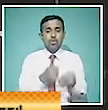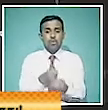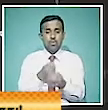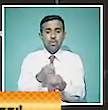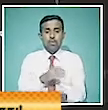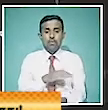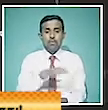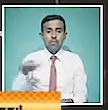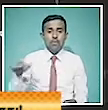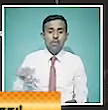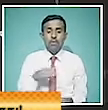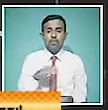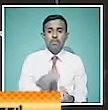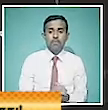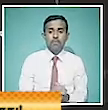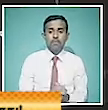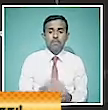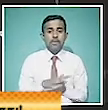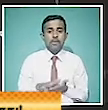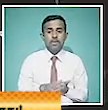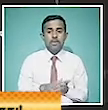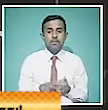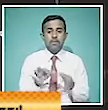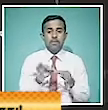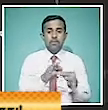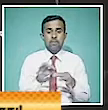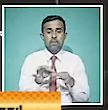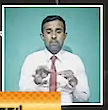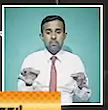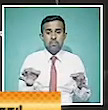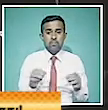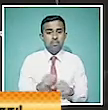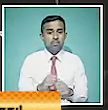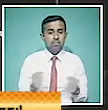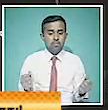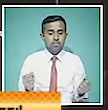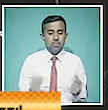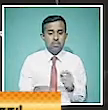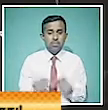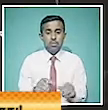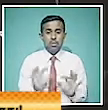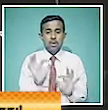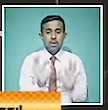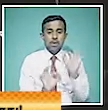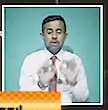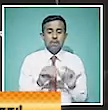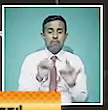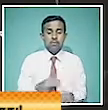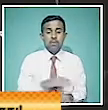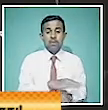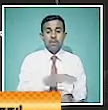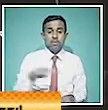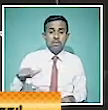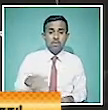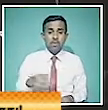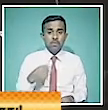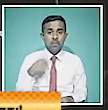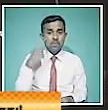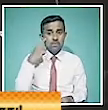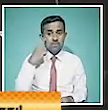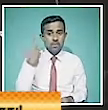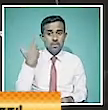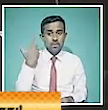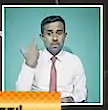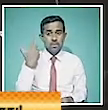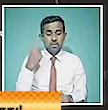நாம் ஒரு முறையான எல்லைகள் நிர்ணயிக்கப்படாமல் அந்தந்த மக்களினுடைய வீதாசாரத்தினுடைய காணிகளை நாங்கள் சிந்திக்காமல் இந்த பிரதேச